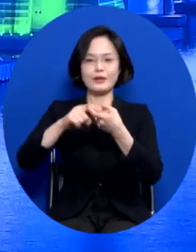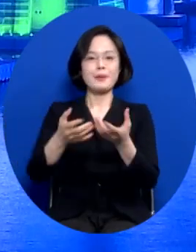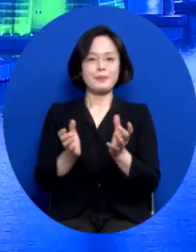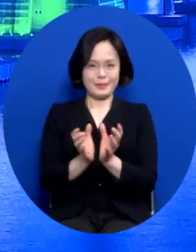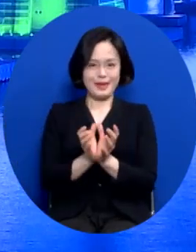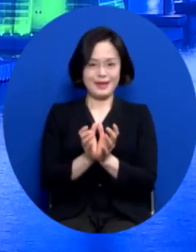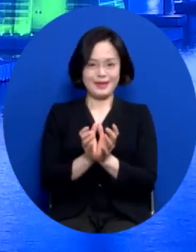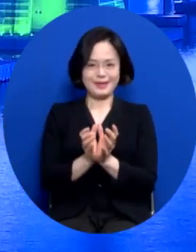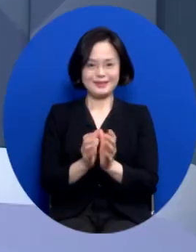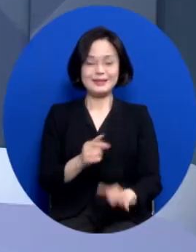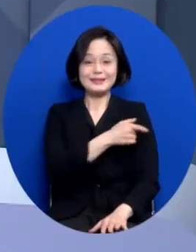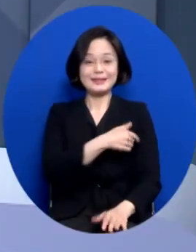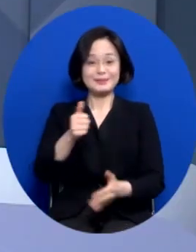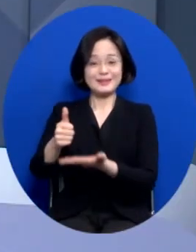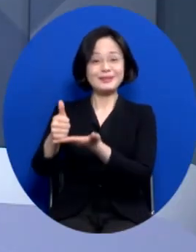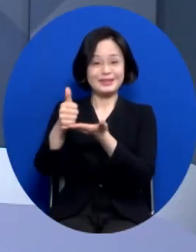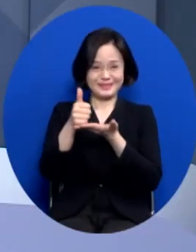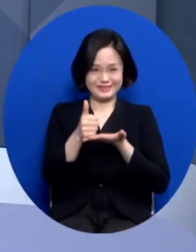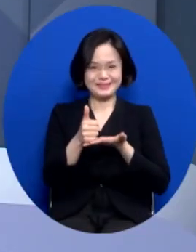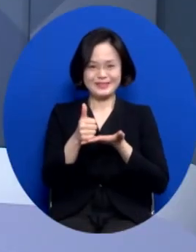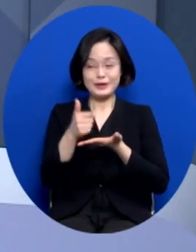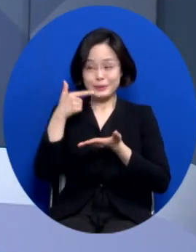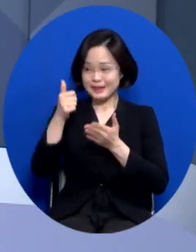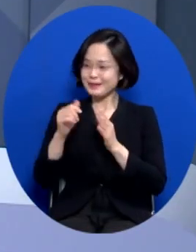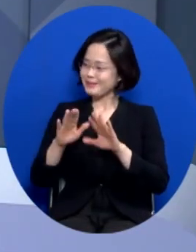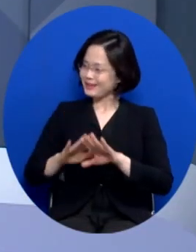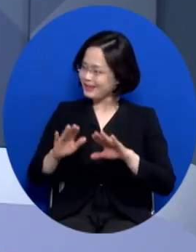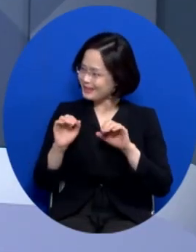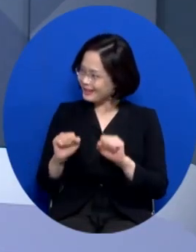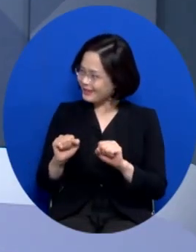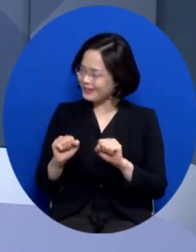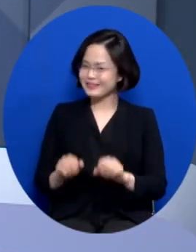대표님 모셨습니다 목사님 안녕하세요네